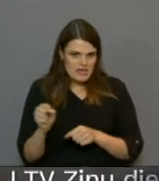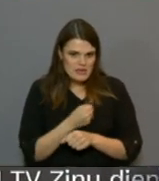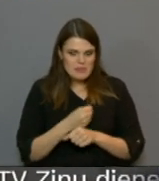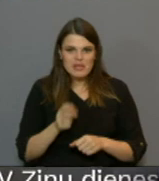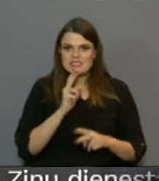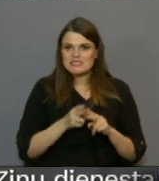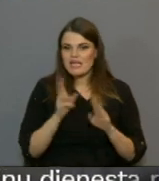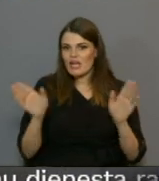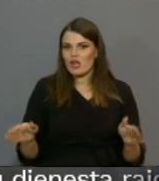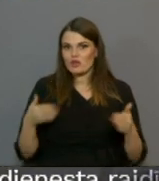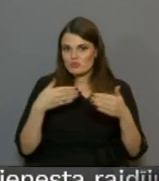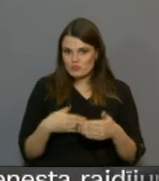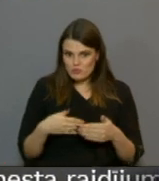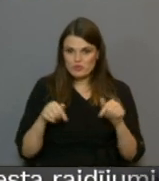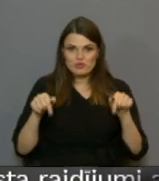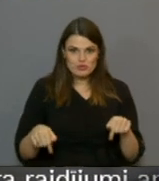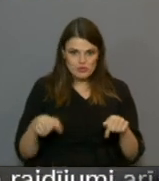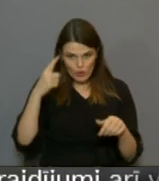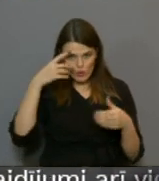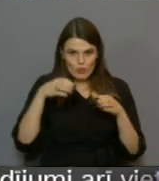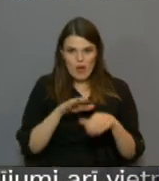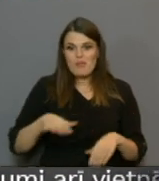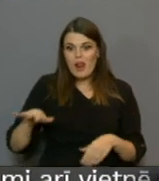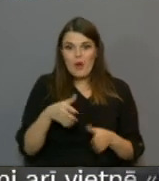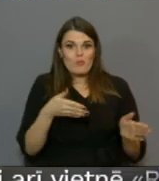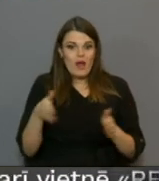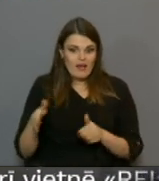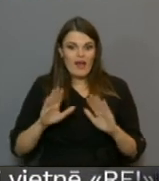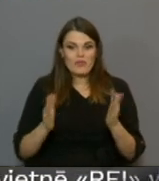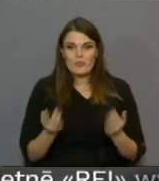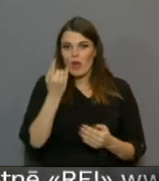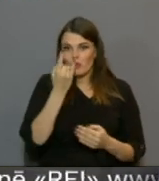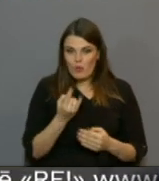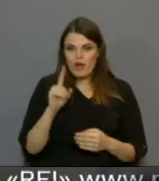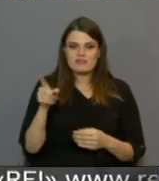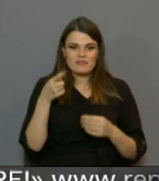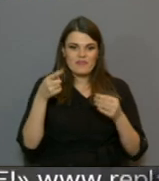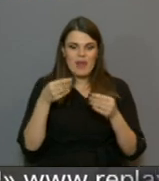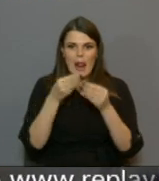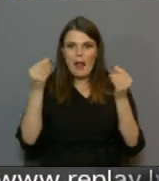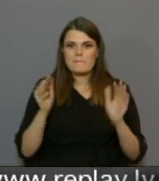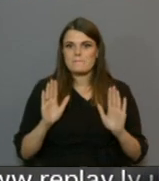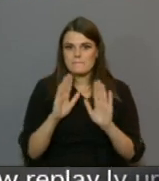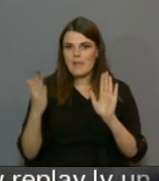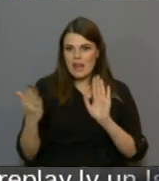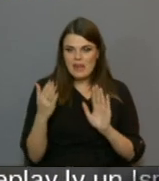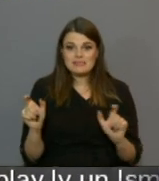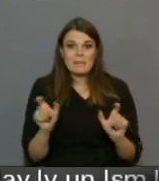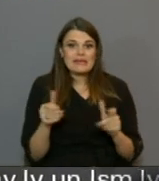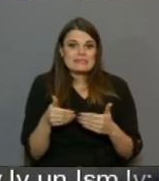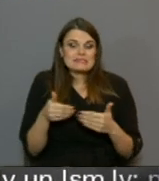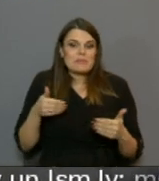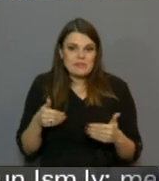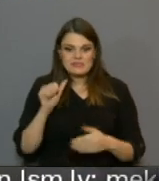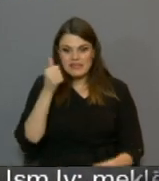Stikla studija šeit, Doma laukumā, jau gatava, taču logus vēl sēdz plēves. Šis ir mirklis pirms.